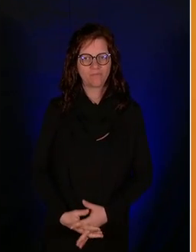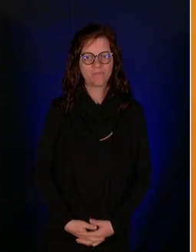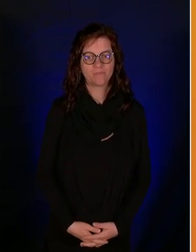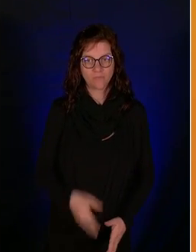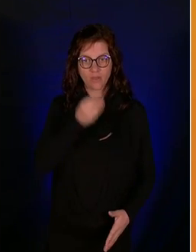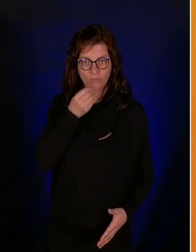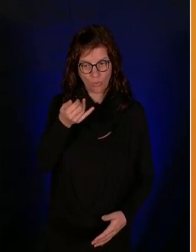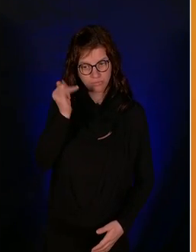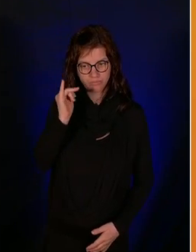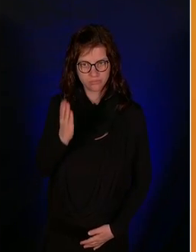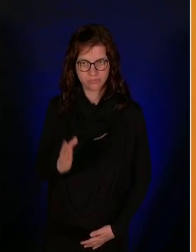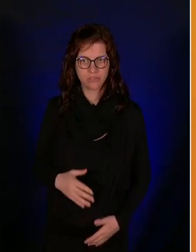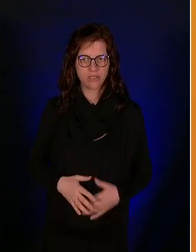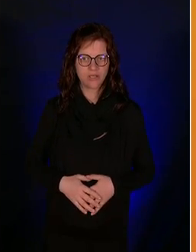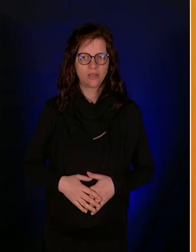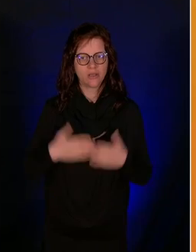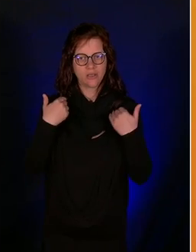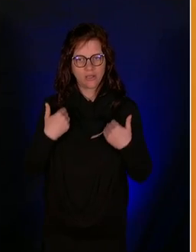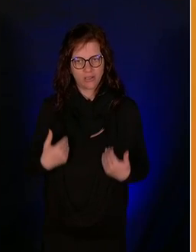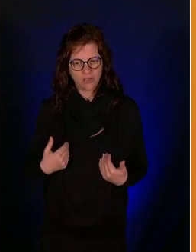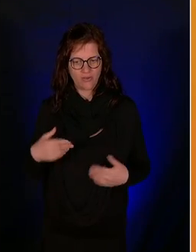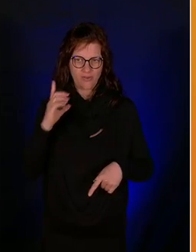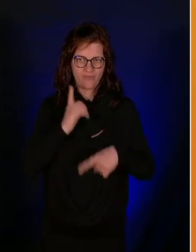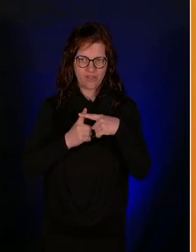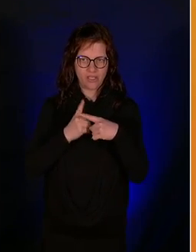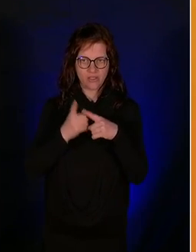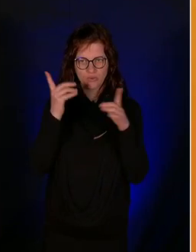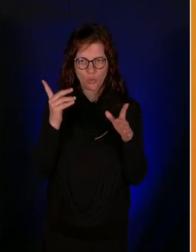C'est bon, tu peux y aller. Donc Stéphane Jouteux, Fédération